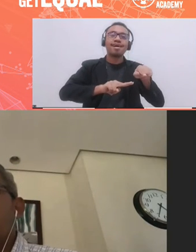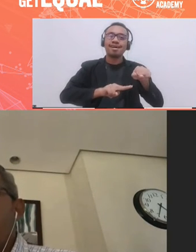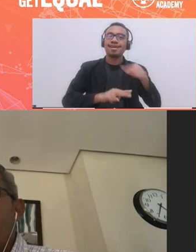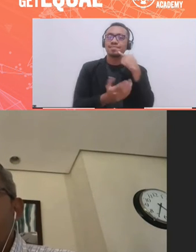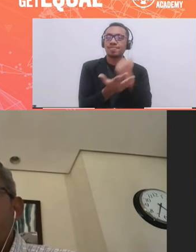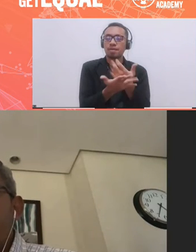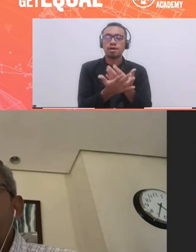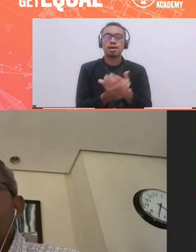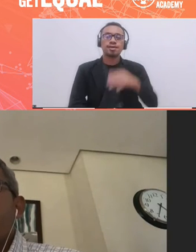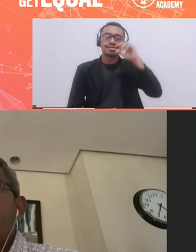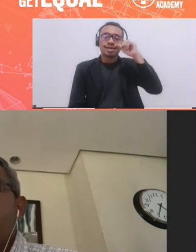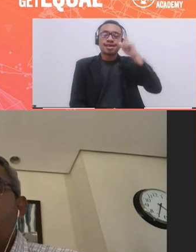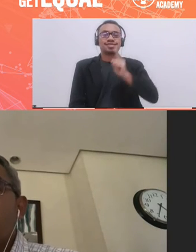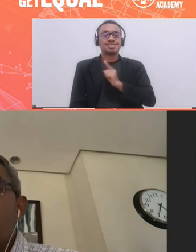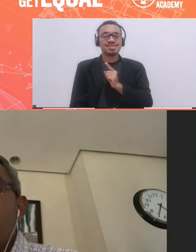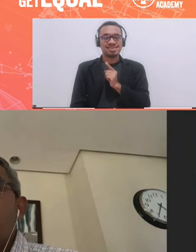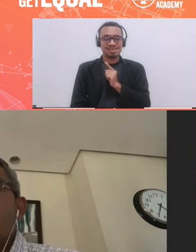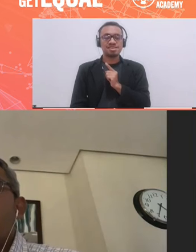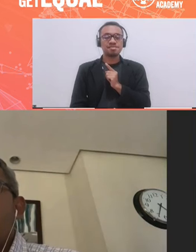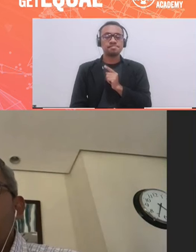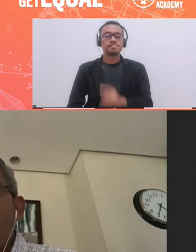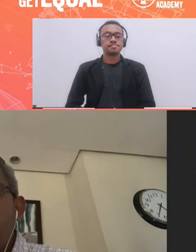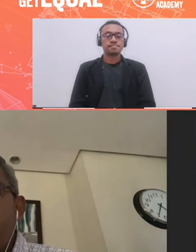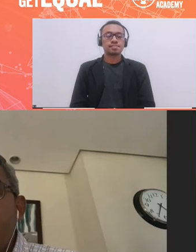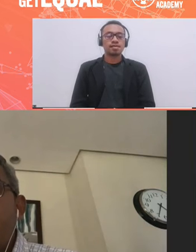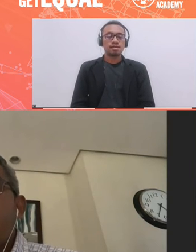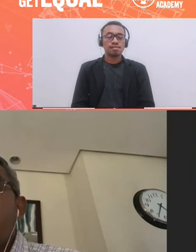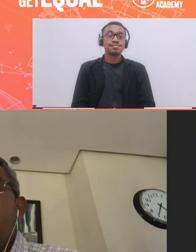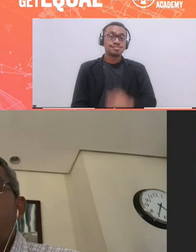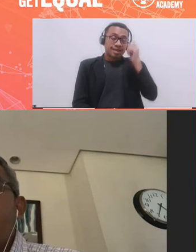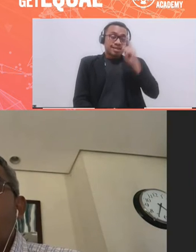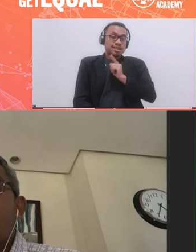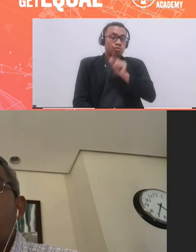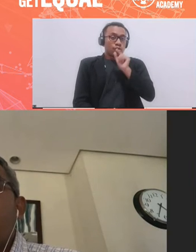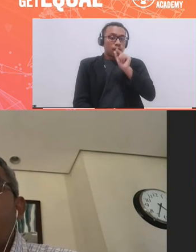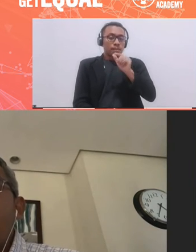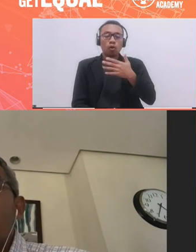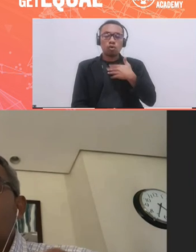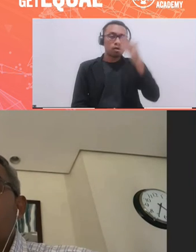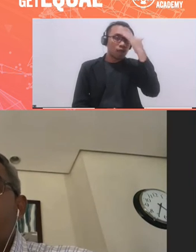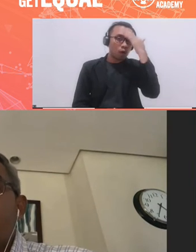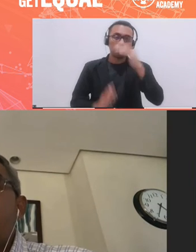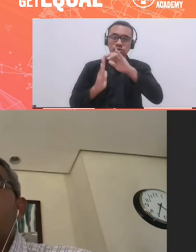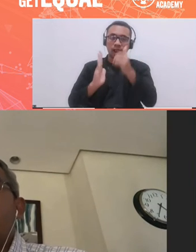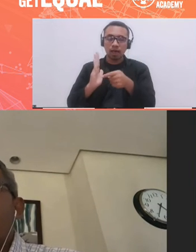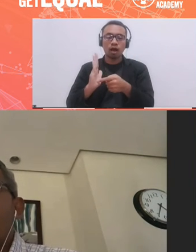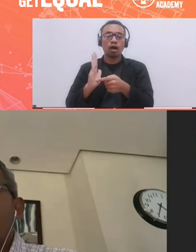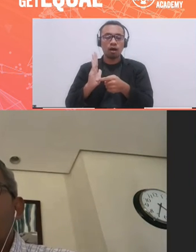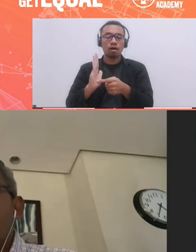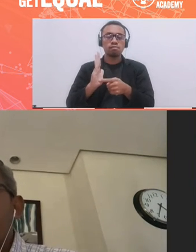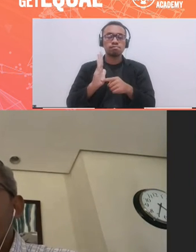si anak-anak ini bisa menentukan dan melakukan penilaian mana konten yang layak untuk dinaikkan,